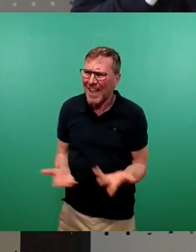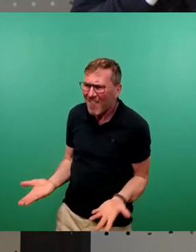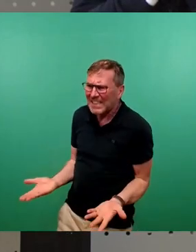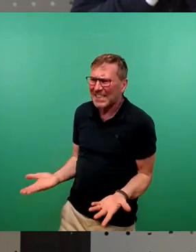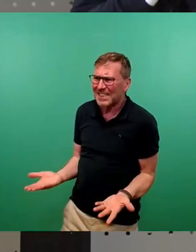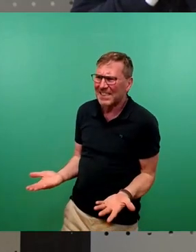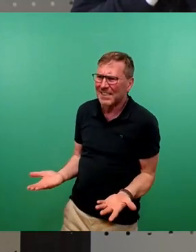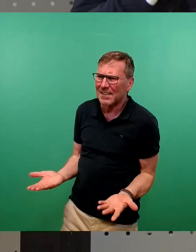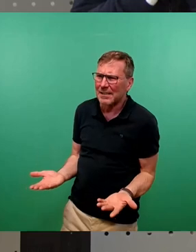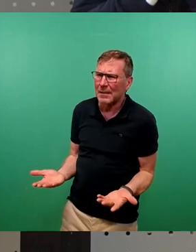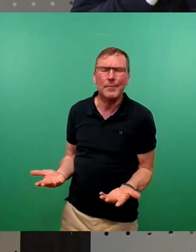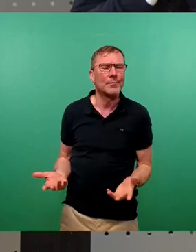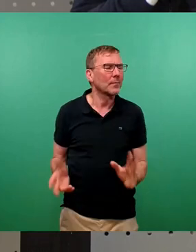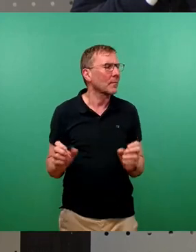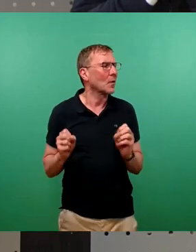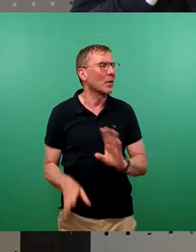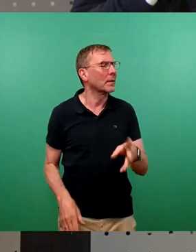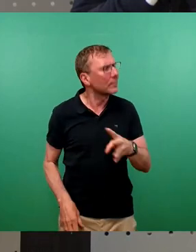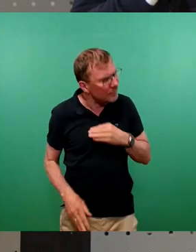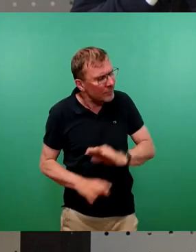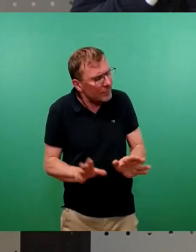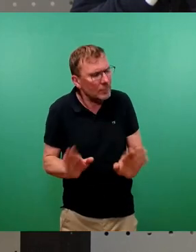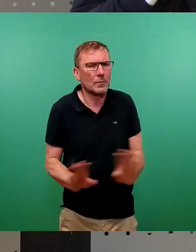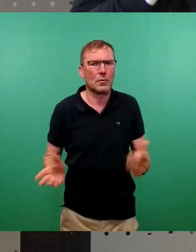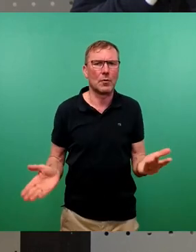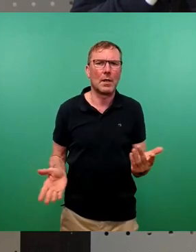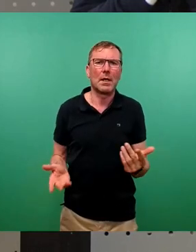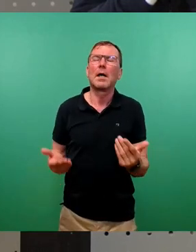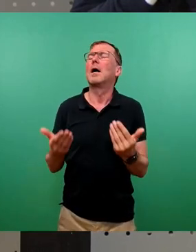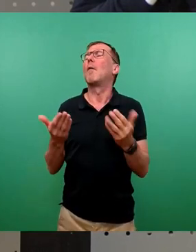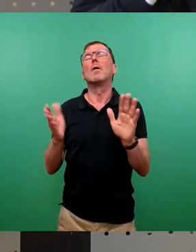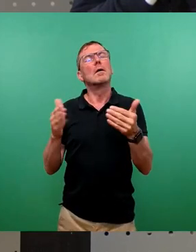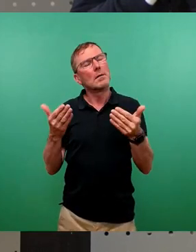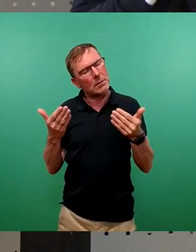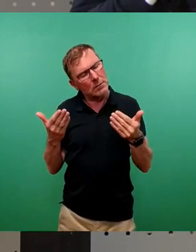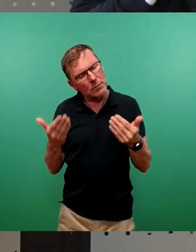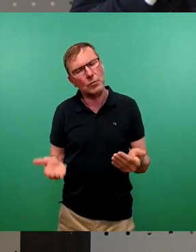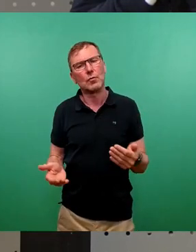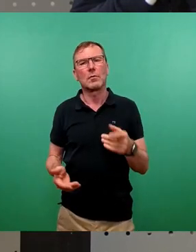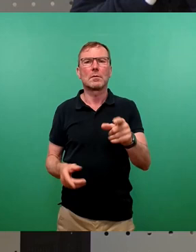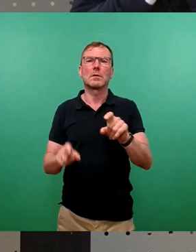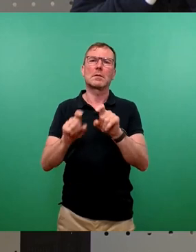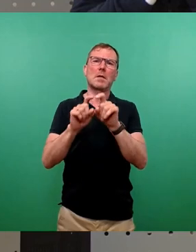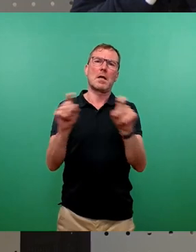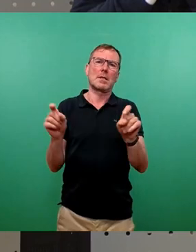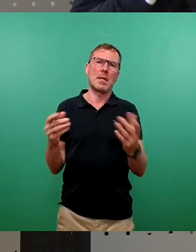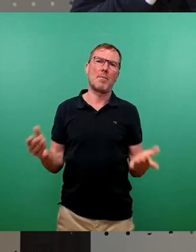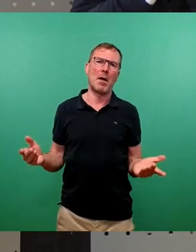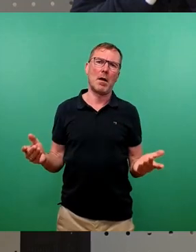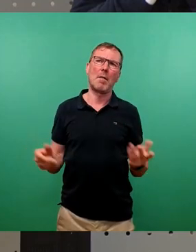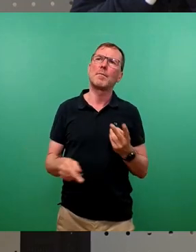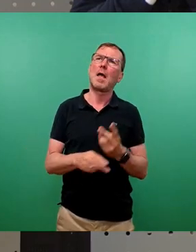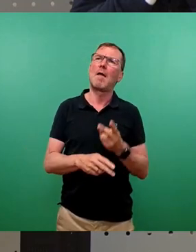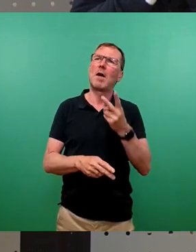Okay, also es ist natürlich auch so, dass natürlich die Frage Vertretung von Frauen